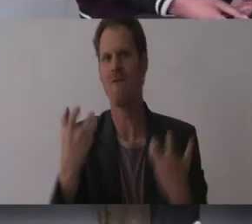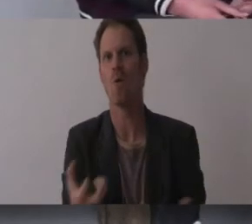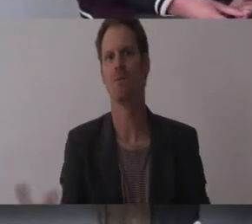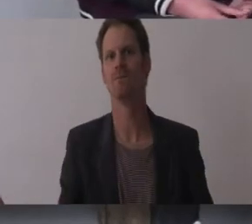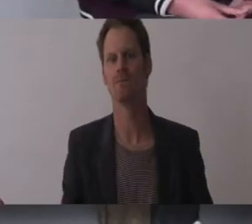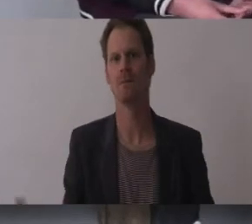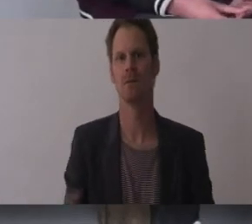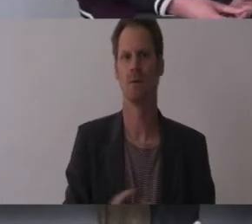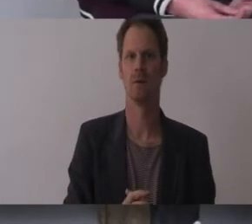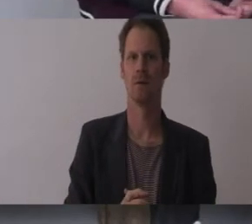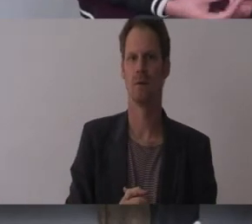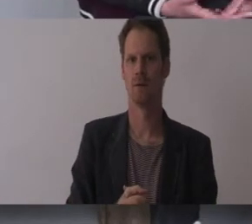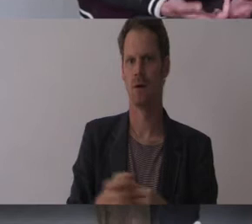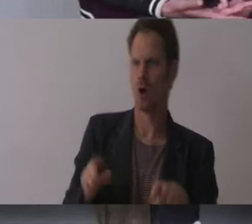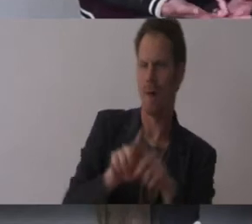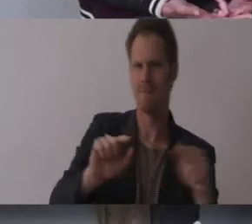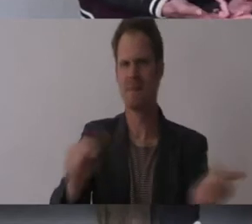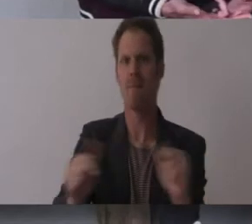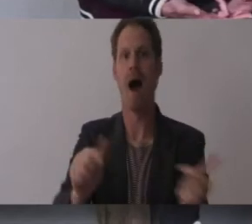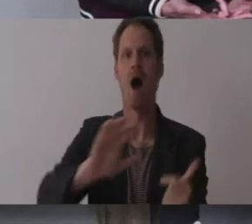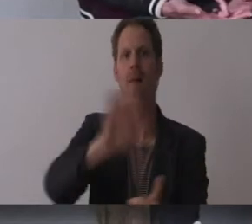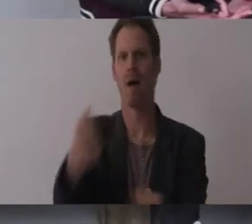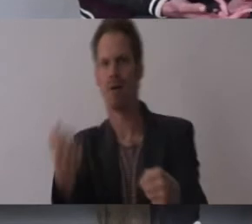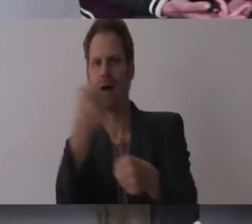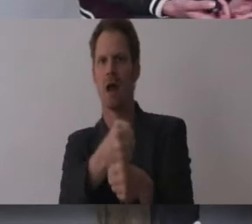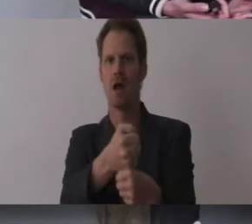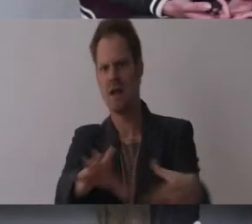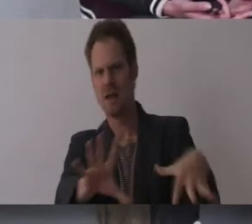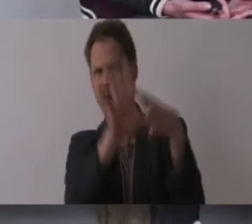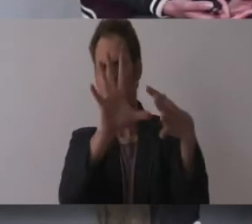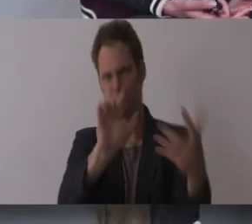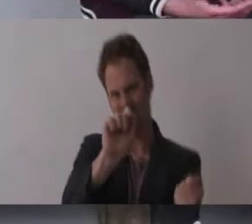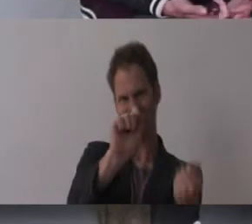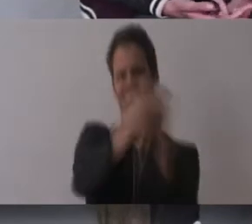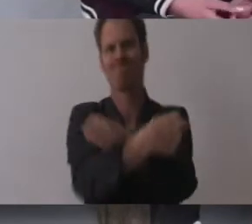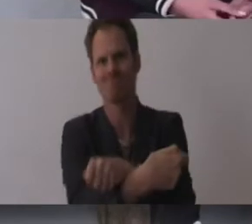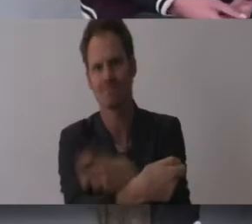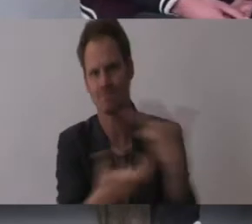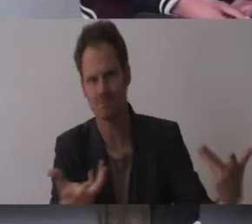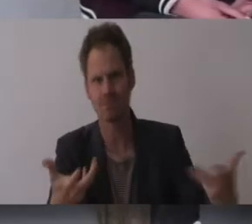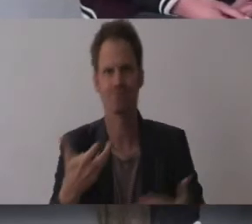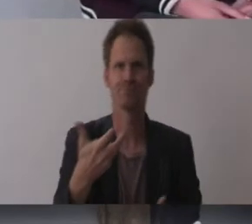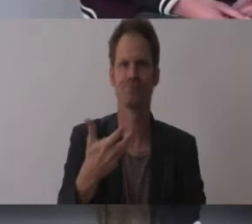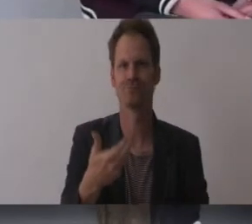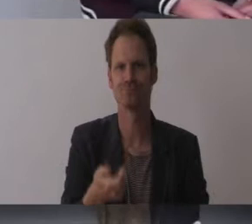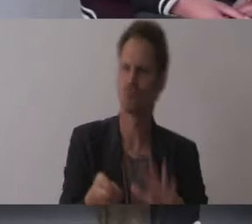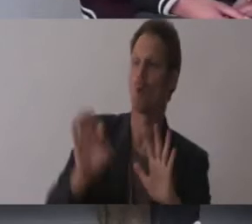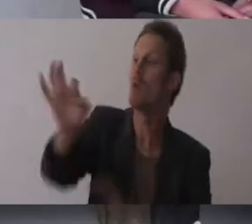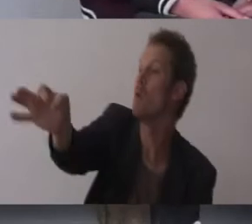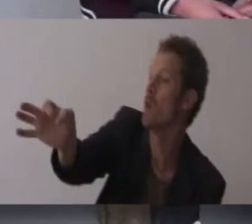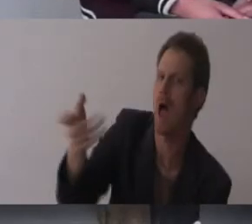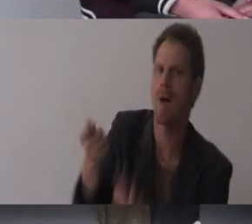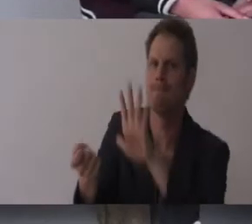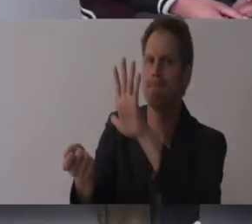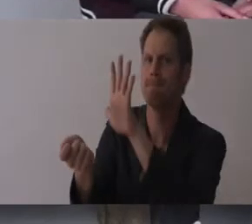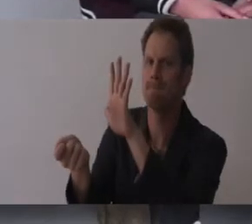et susciter un débat justement d'une image qu'on n'a peu l'habitude de voir. Oui, et puis à un moment